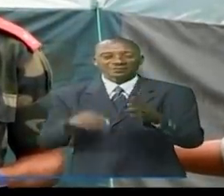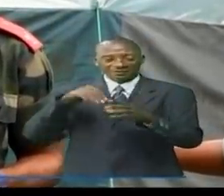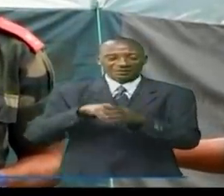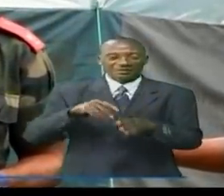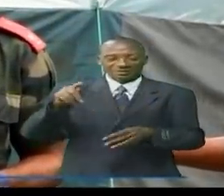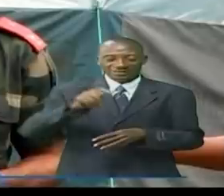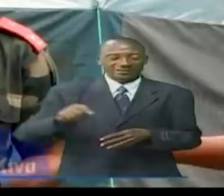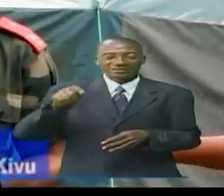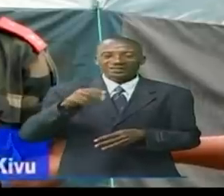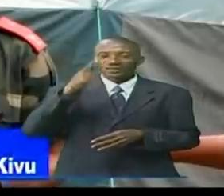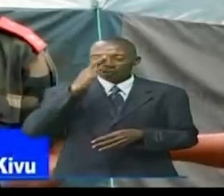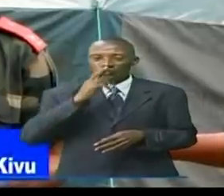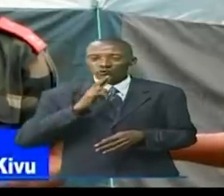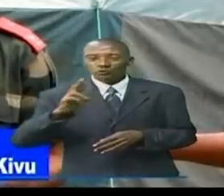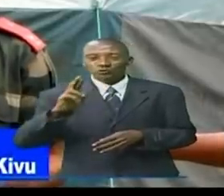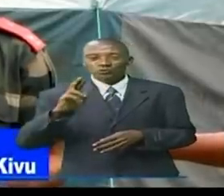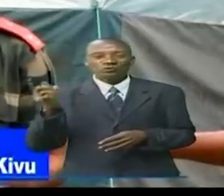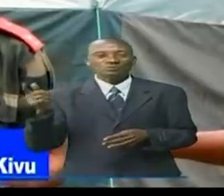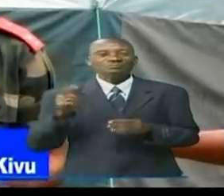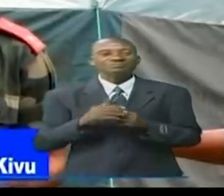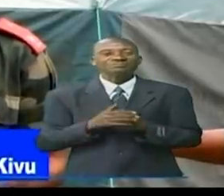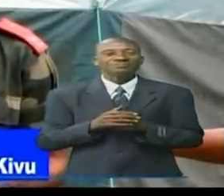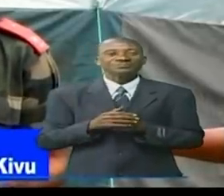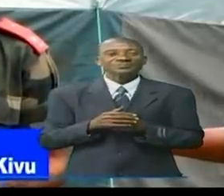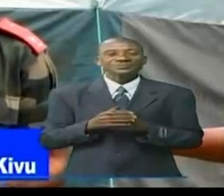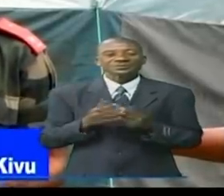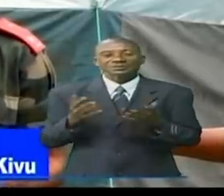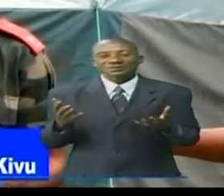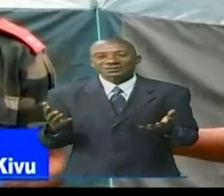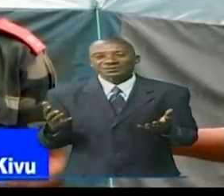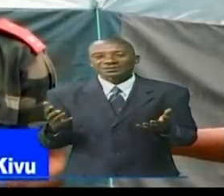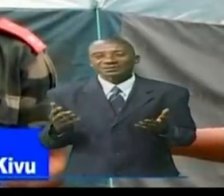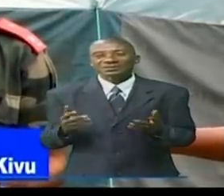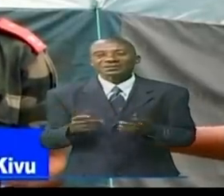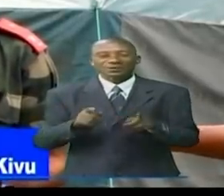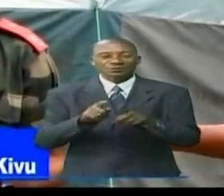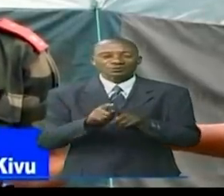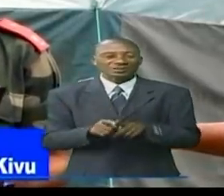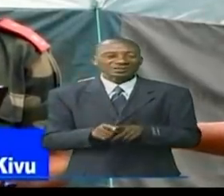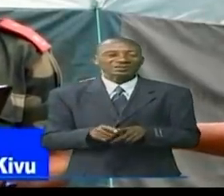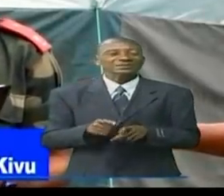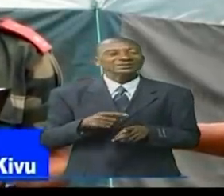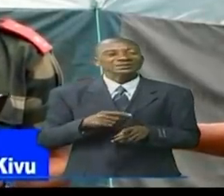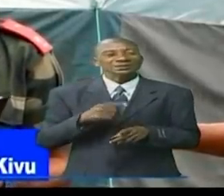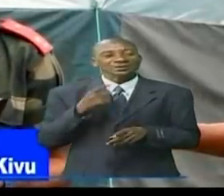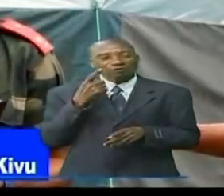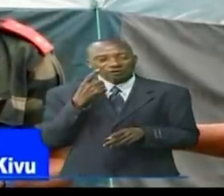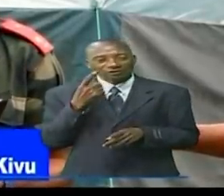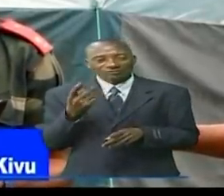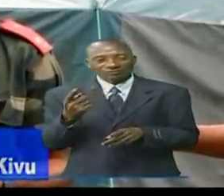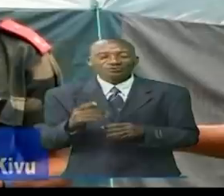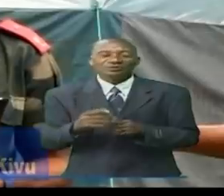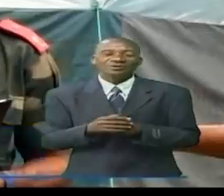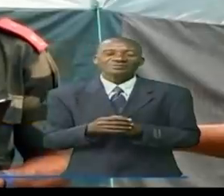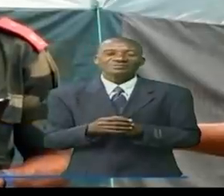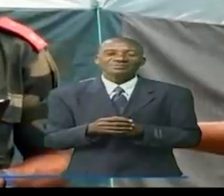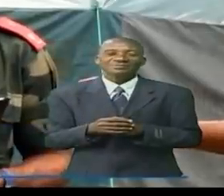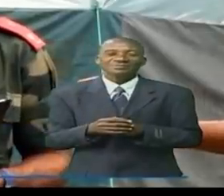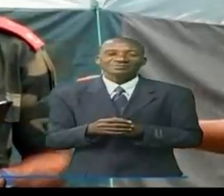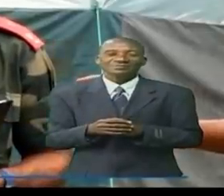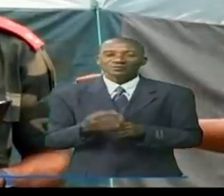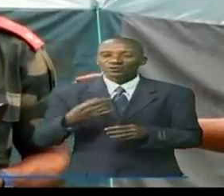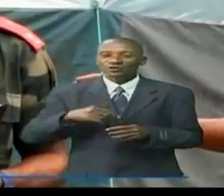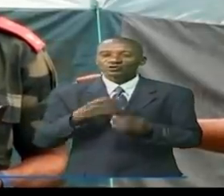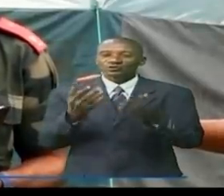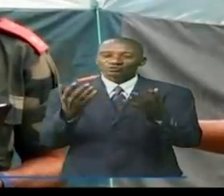de Rutshuru, violant ainsi la trêve et le cessez-le-feu décrété pour permettre l'aboutissement heureux